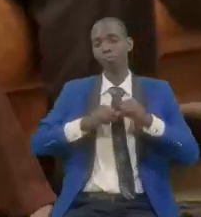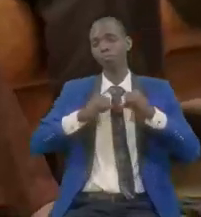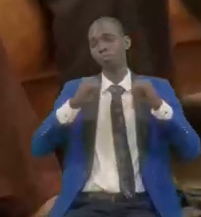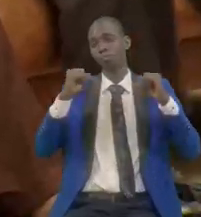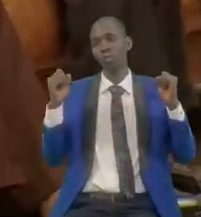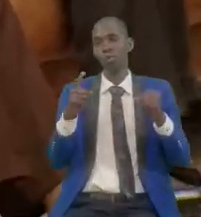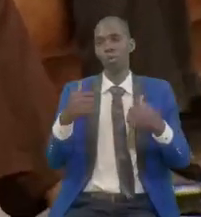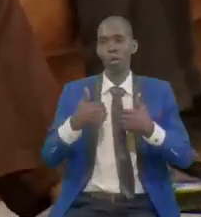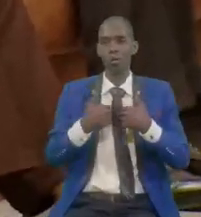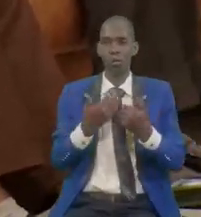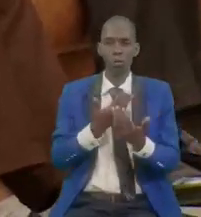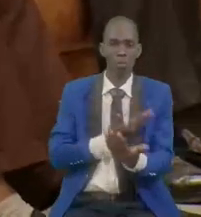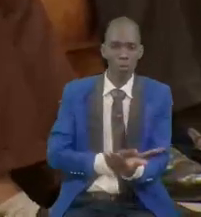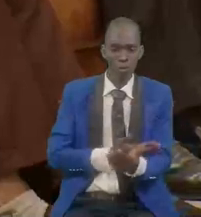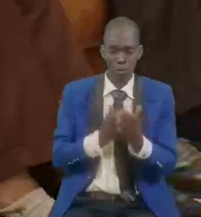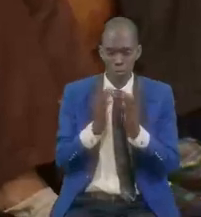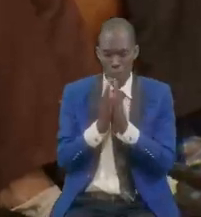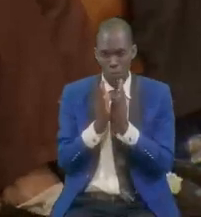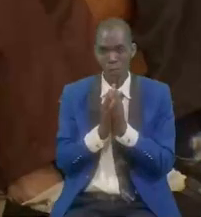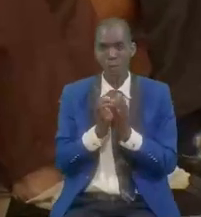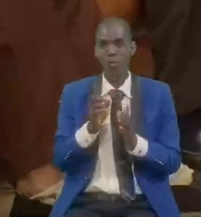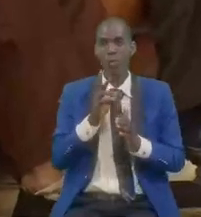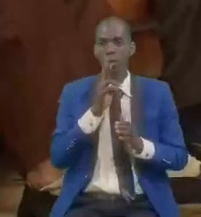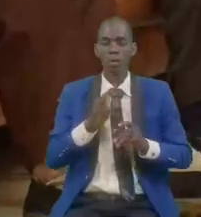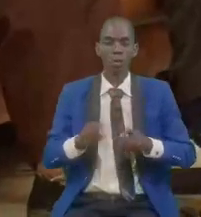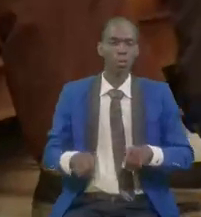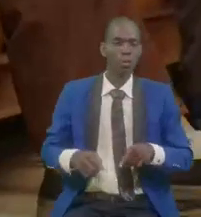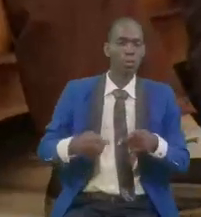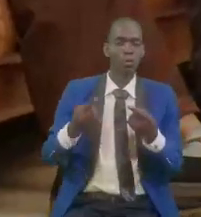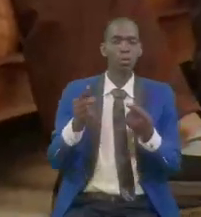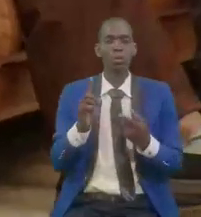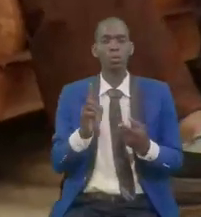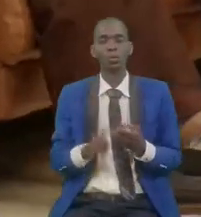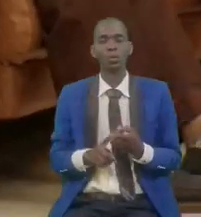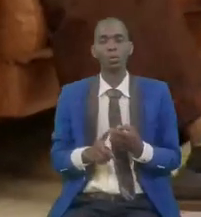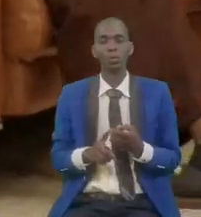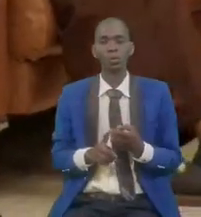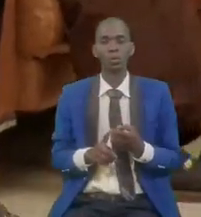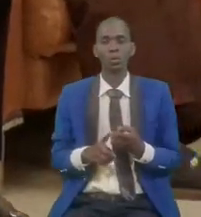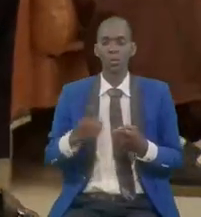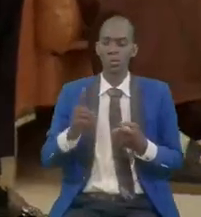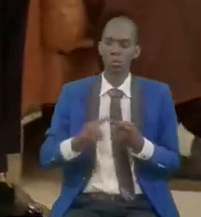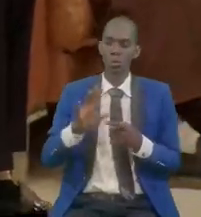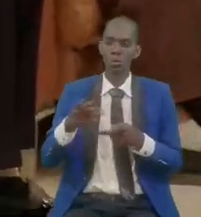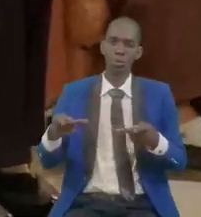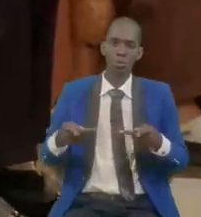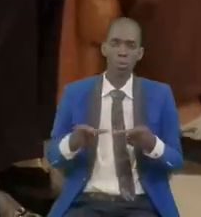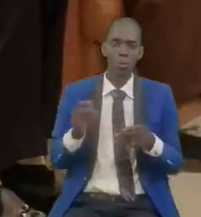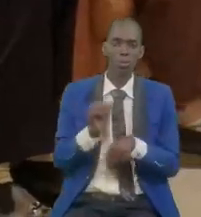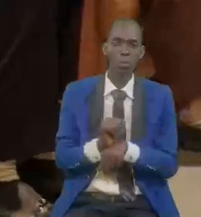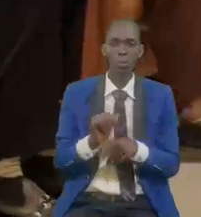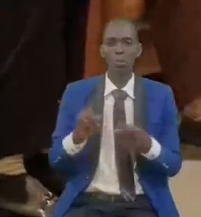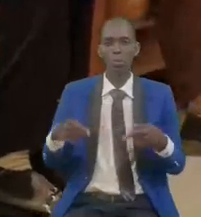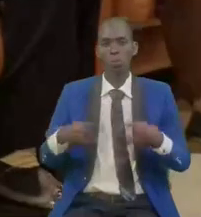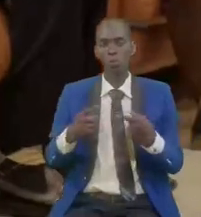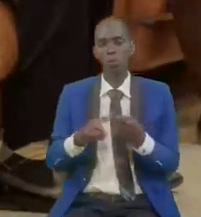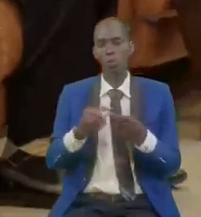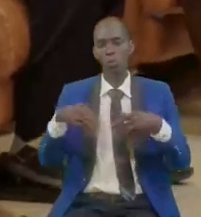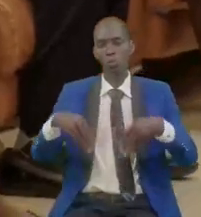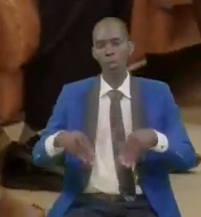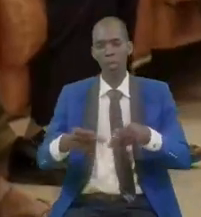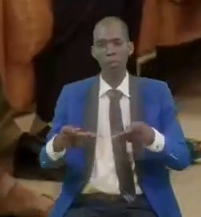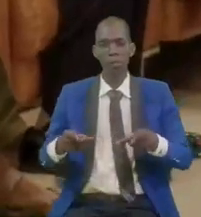avez observé votre dévotion et vous allez sortir, rentrer dans la vie. Vous irez au bureau, vous irez